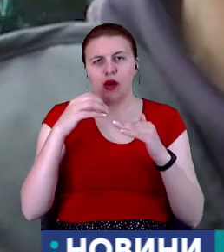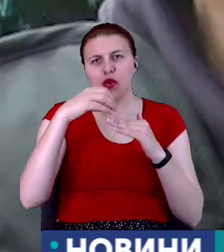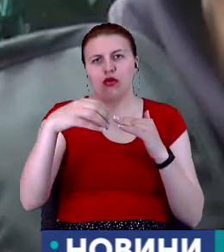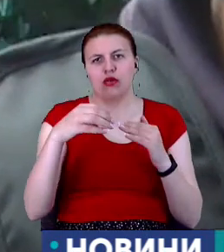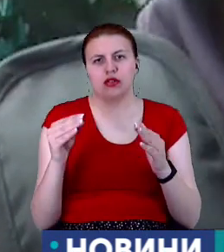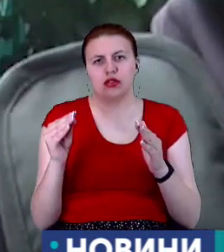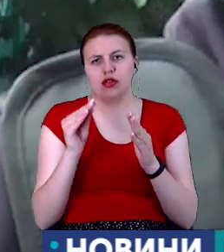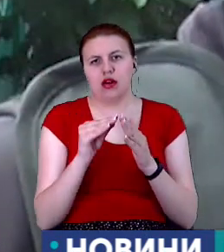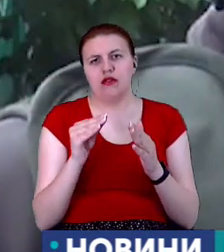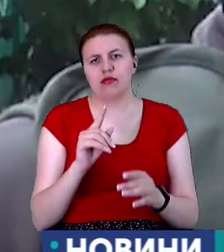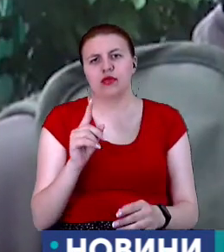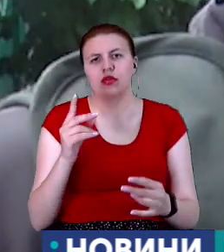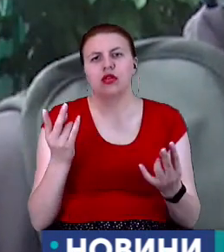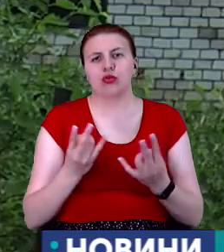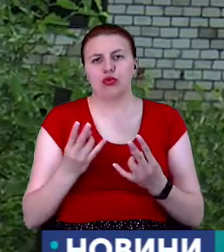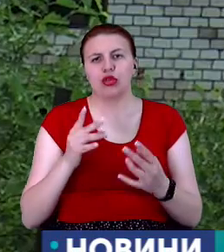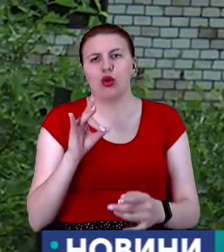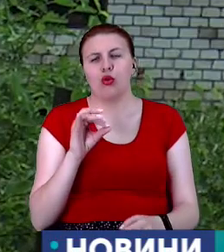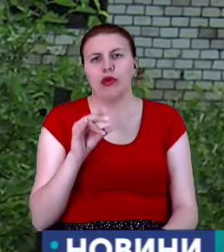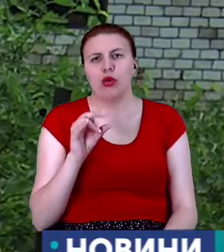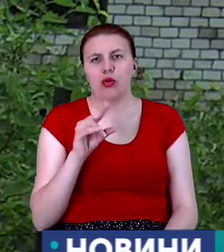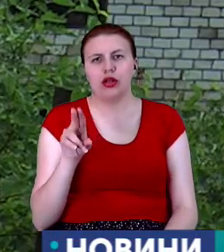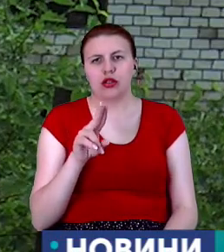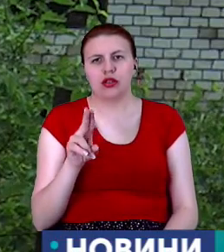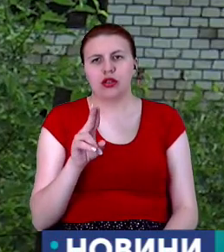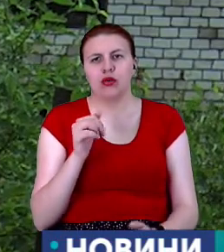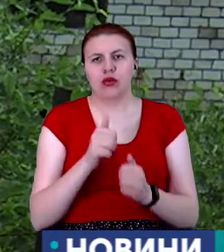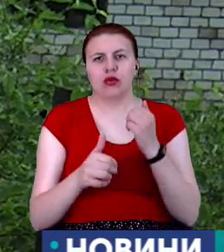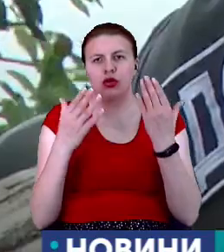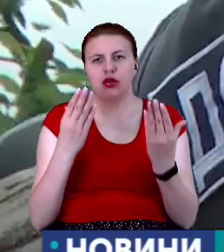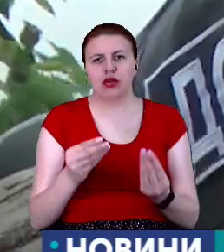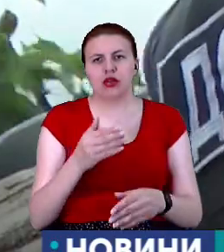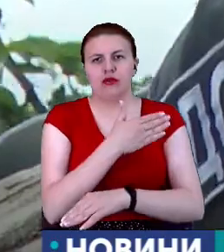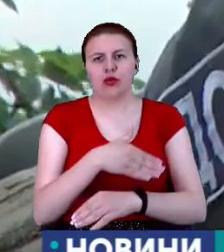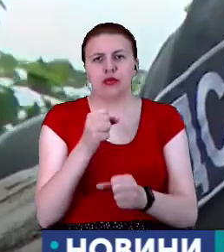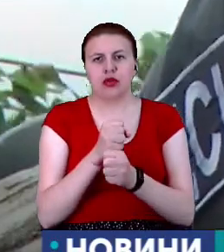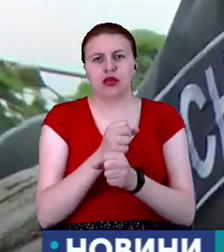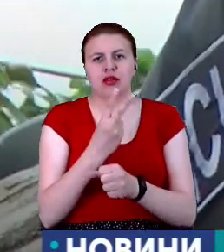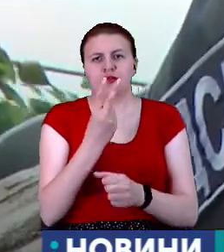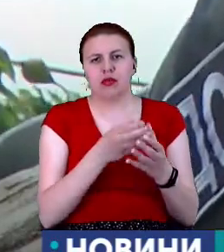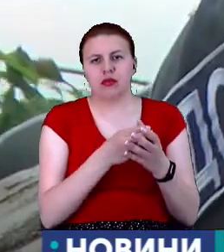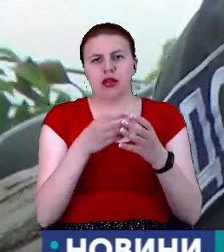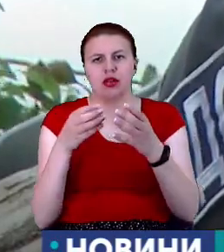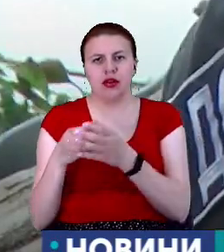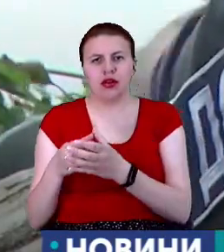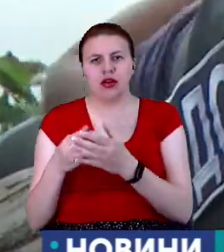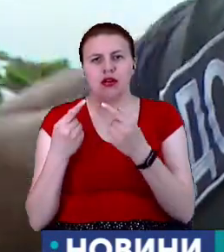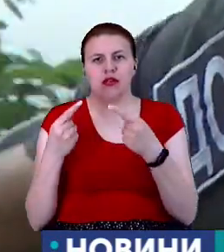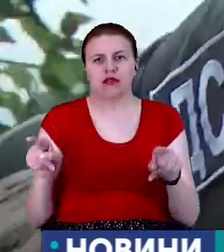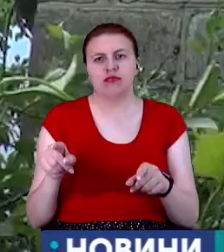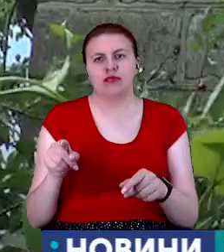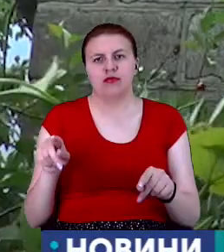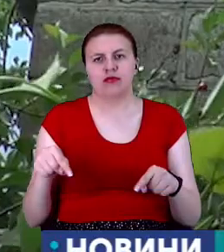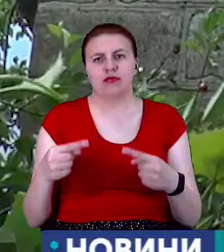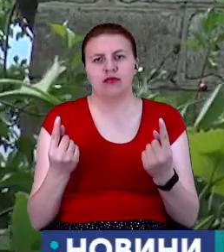ставимо. Де потрібно рубероїд, там кладемо рубероїд. Щодня на цій вулиці працює 2 бригади. Інші сьогодні відновлюють покрівлю будинку по